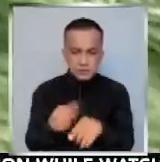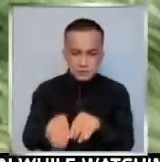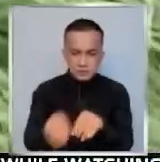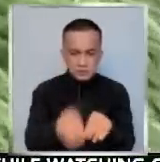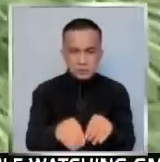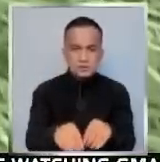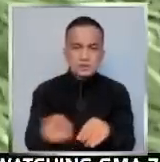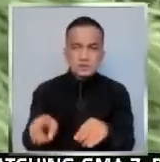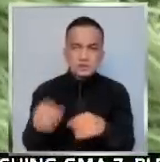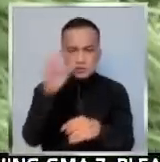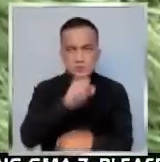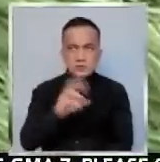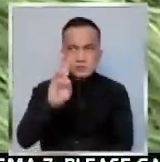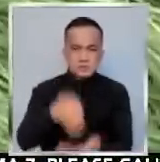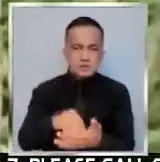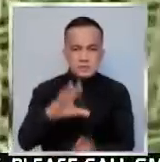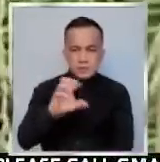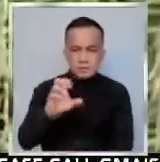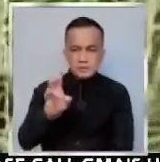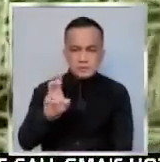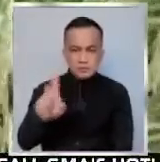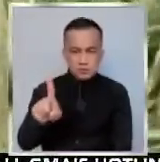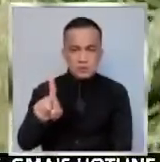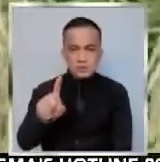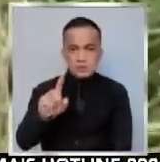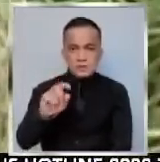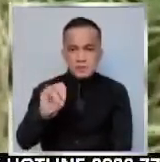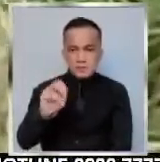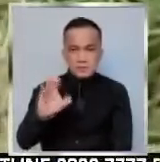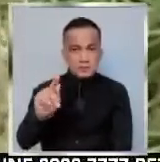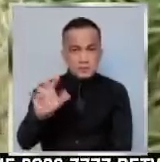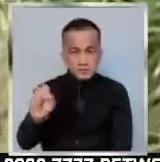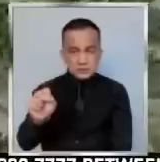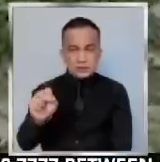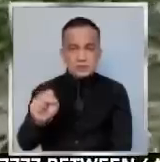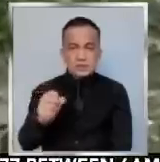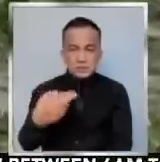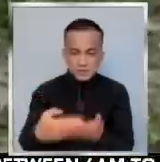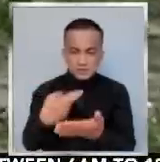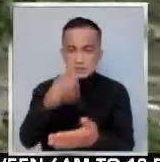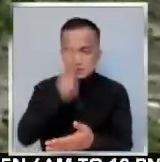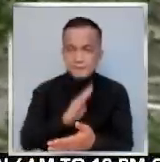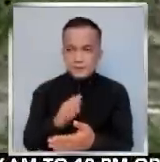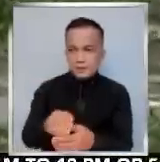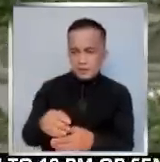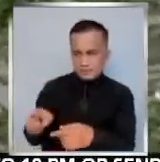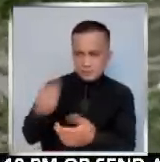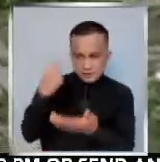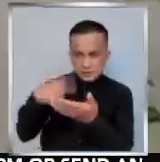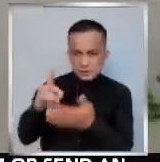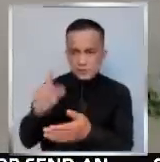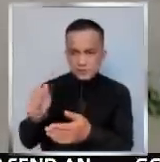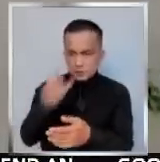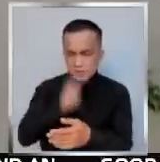Tinatayang 6,571 metric tons ng palay raw ang nasira. Pinag-aaralan ngayon ng DA ang pinsala sa mga taniman sa Region 1 at